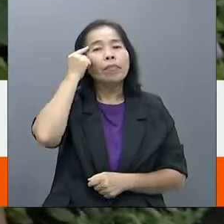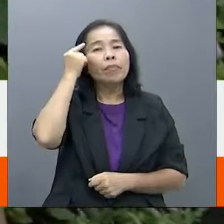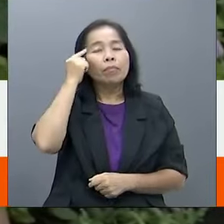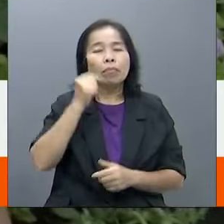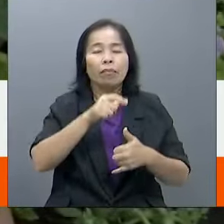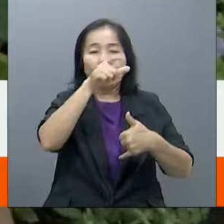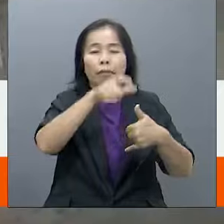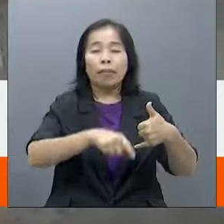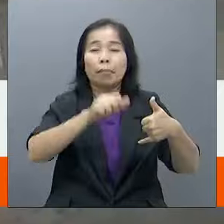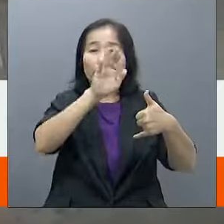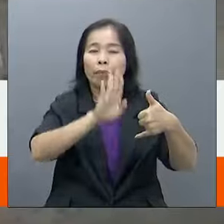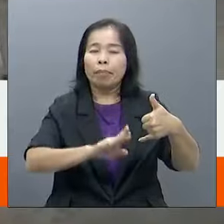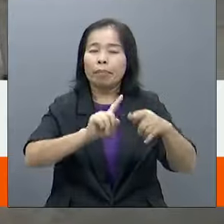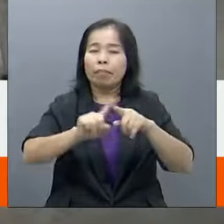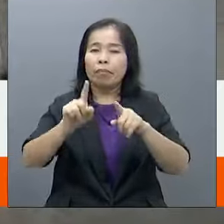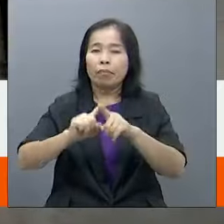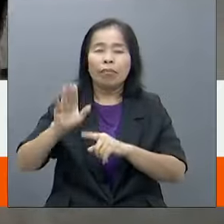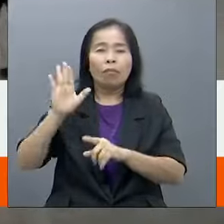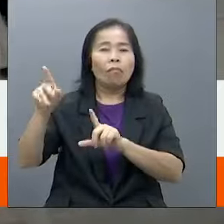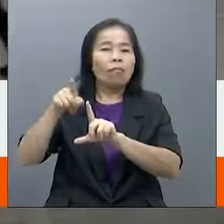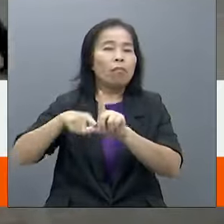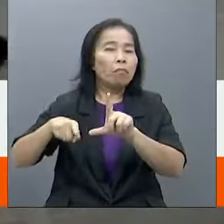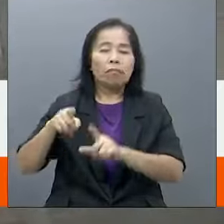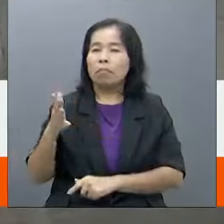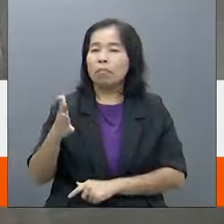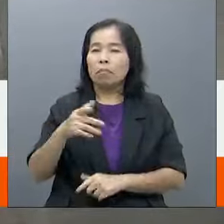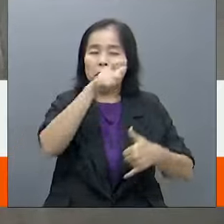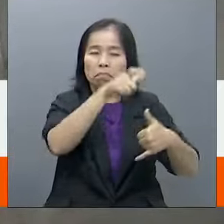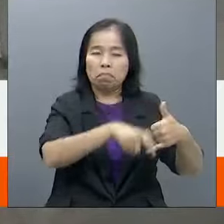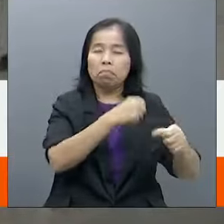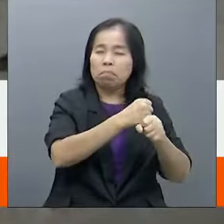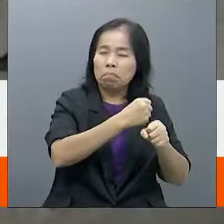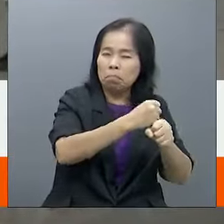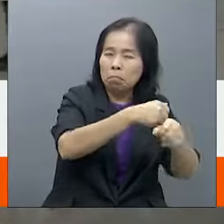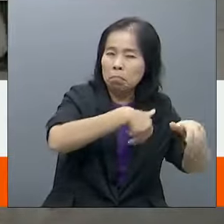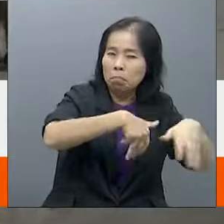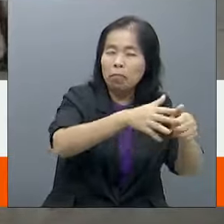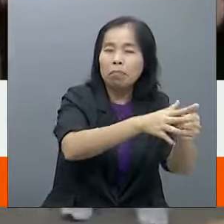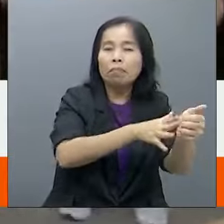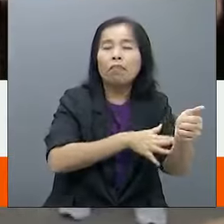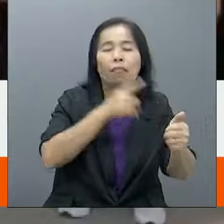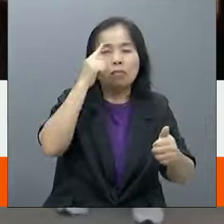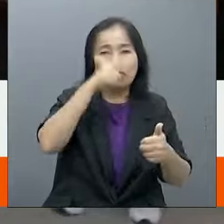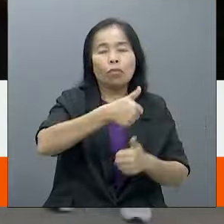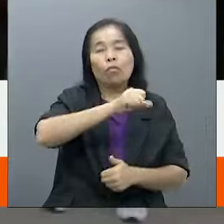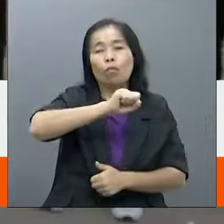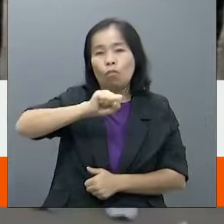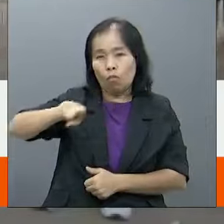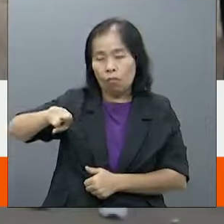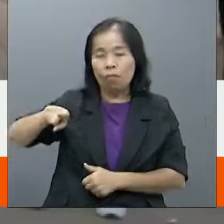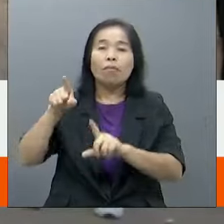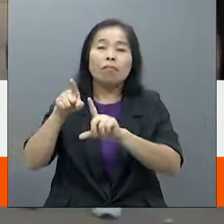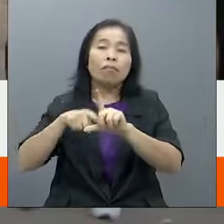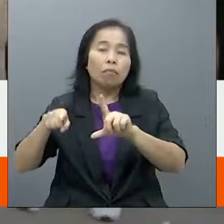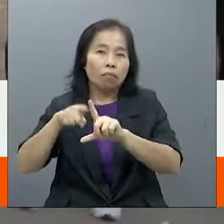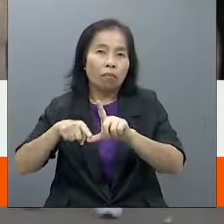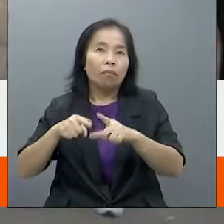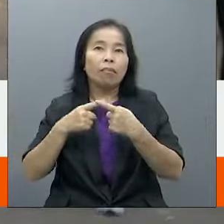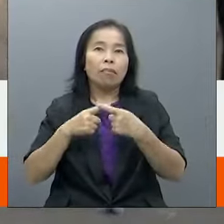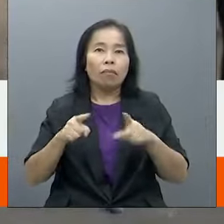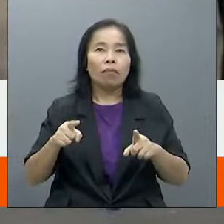จะหาไม่ได้จากผู้สมัครก้าวไกลนะครับส่วนใหญ่ดังนั้นจากท้องถิ่นผมจะยังขอพยากรณ์ว่าน่าจะเป็นน